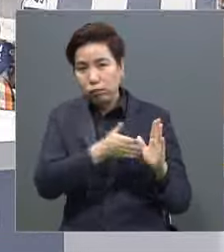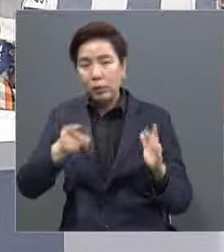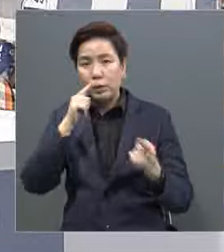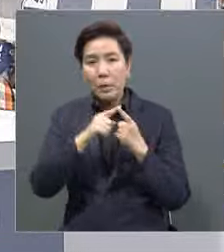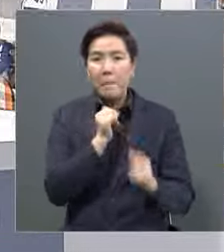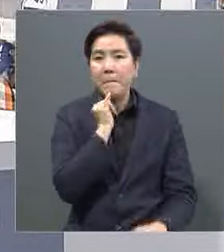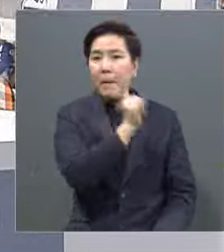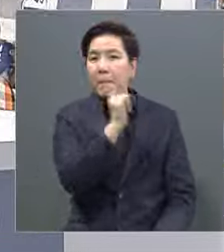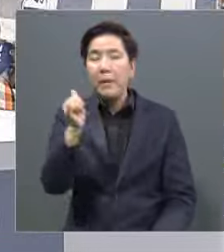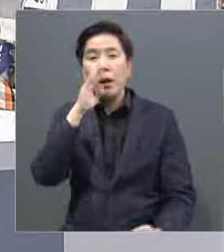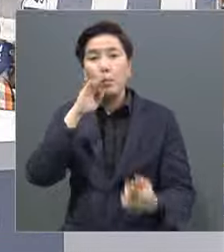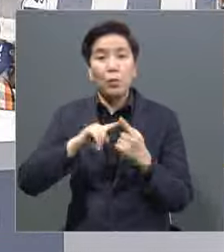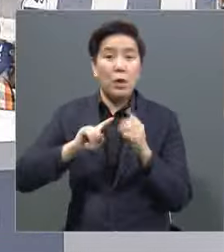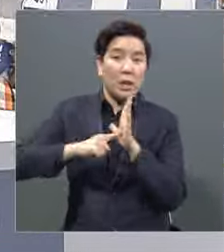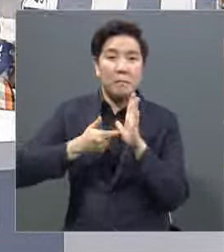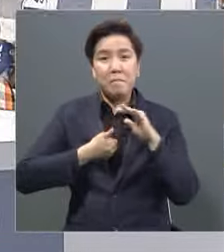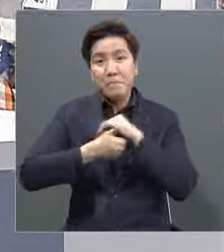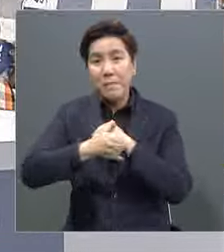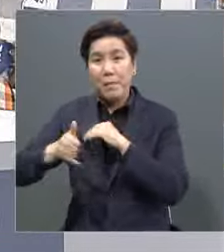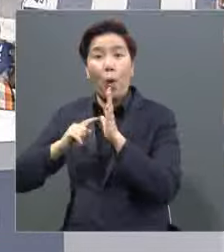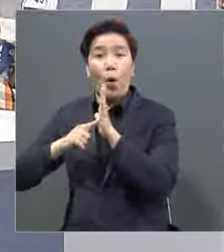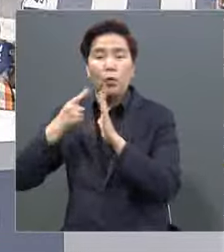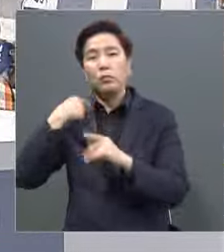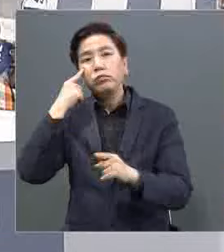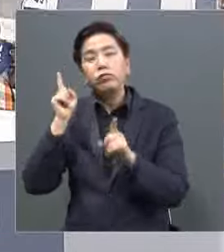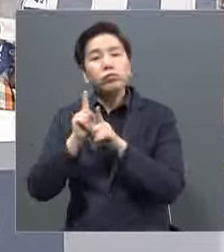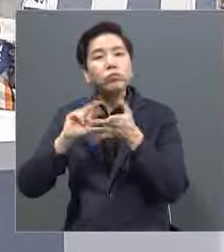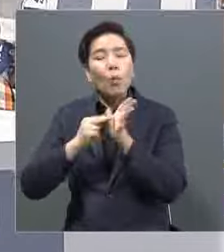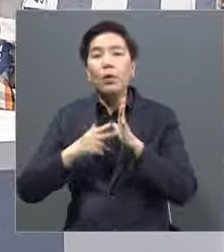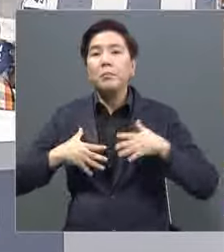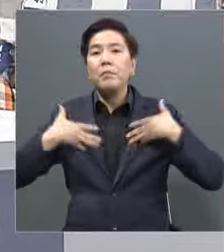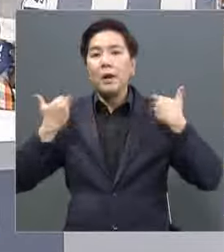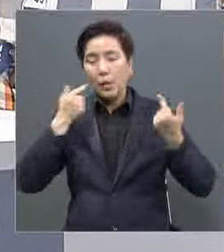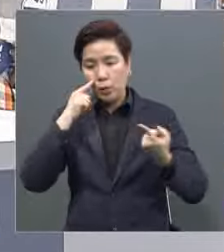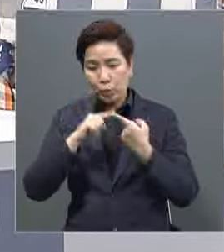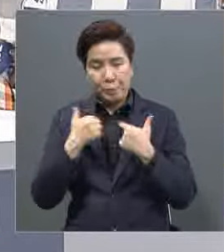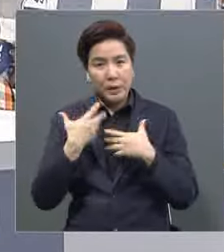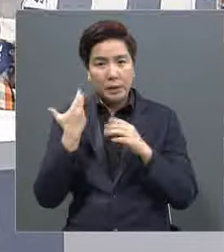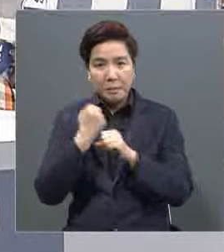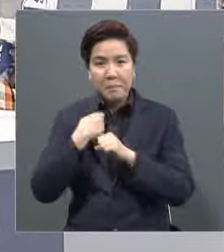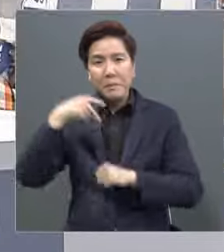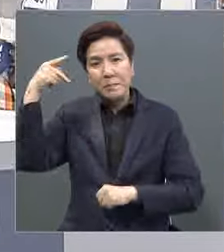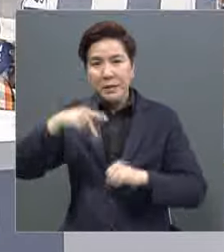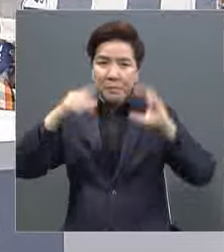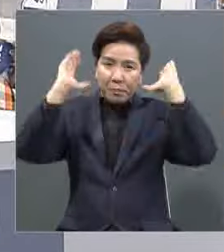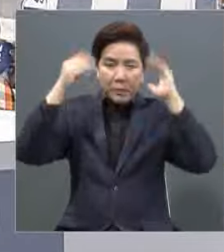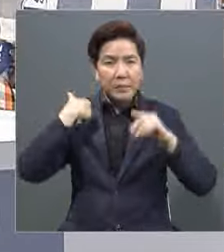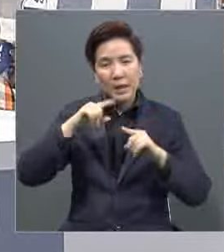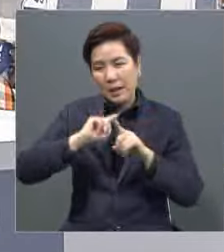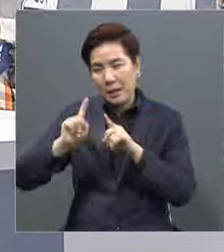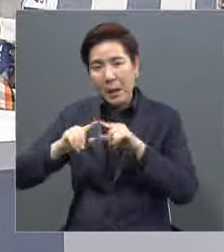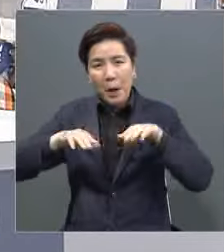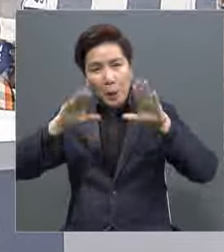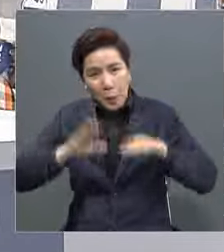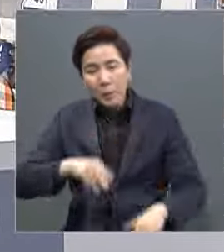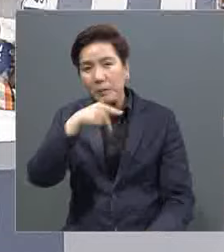ทงเดินทางเนี่ยถ้าไปตั้งแต่แรกๆก่อนช้าบ้านเมันก็สะดวกสบายใช่มั้ยครับใช่ก็จะมีโอหมีโปรโมชั่นพิเศษมีสพิเศษในเรื่องของ